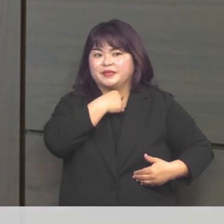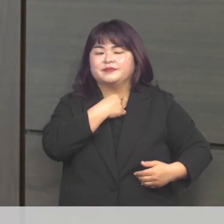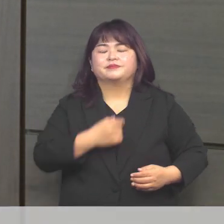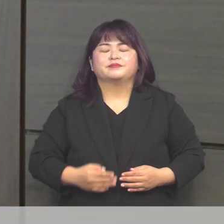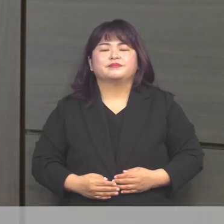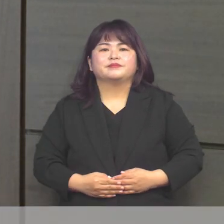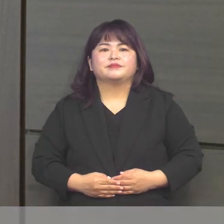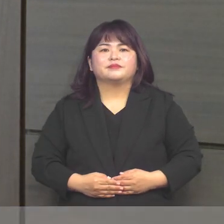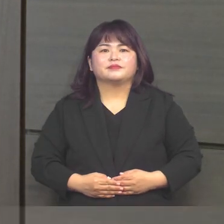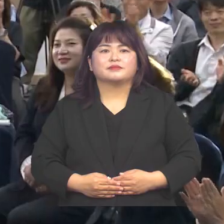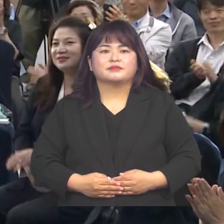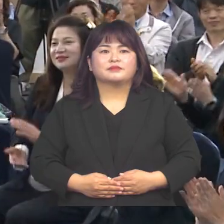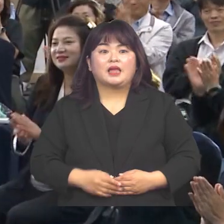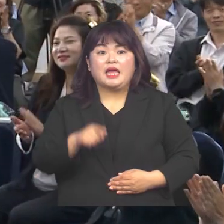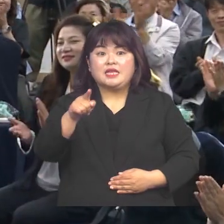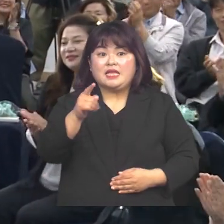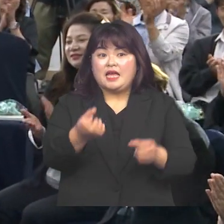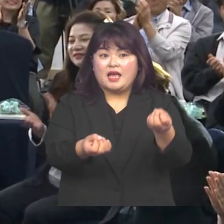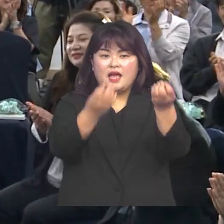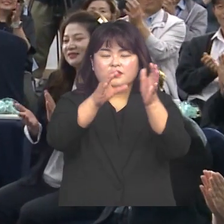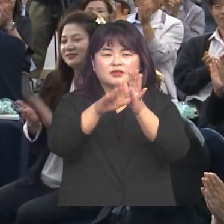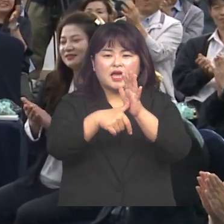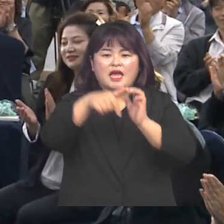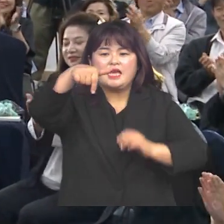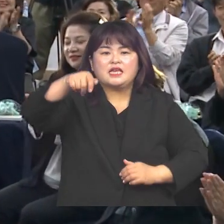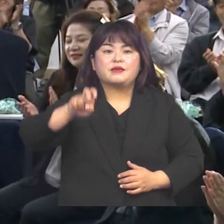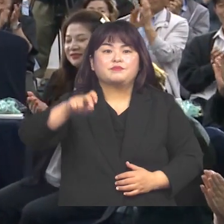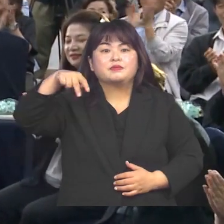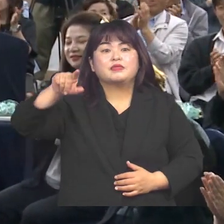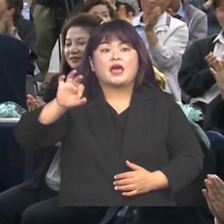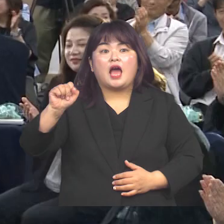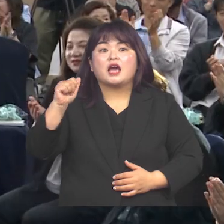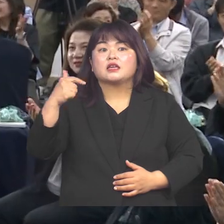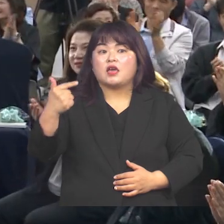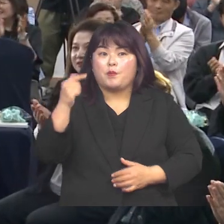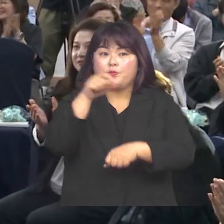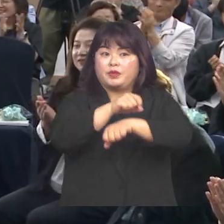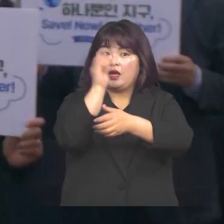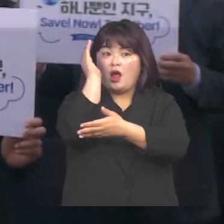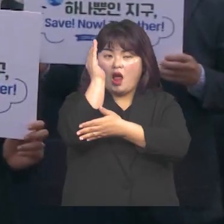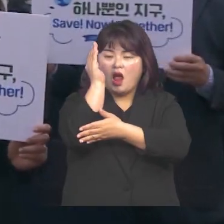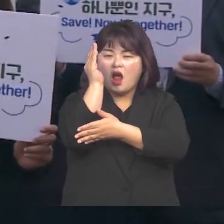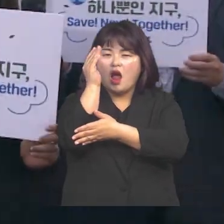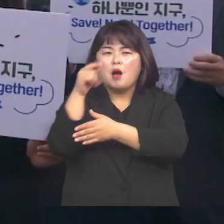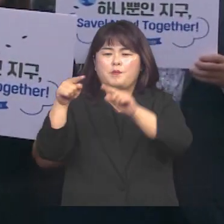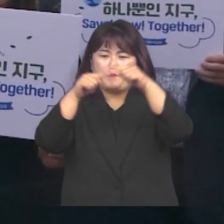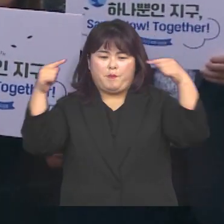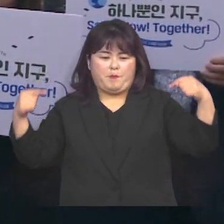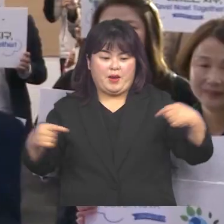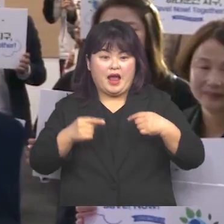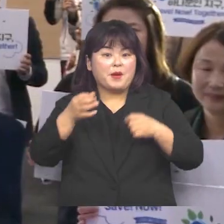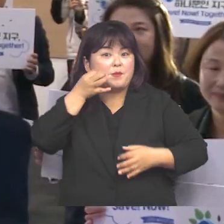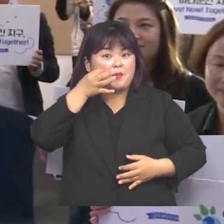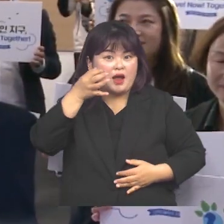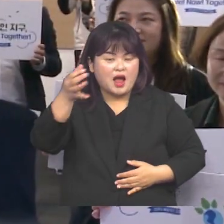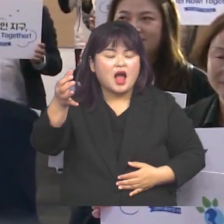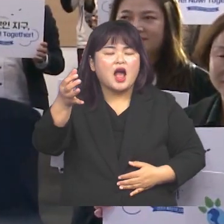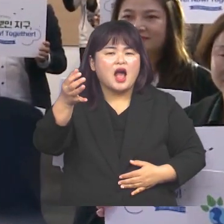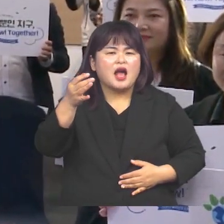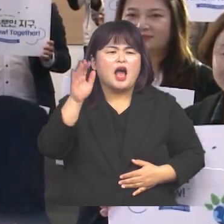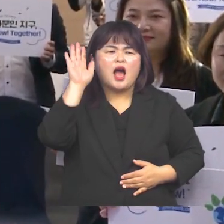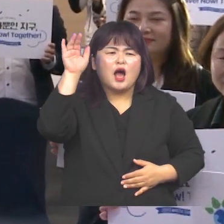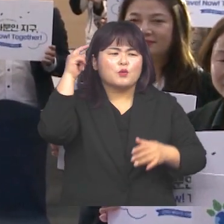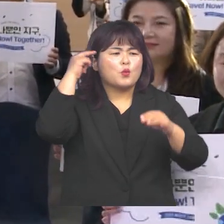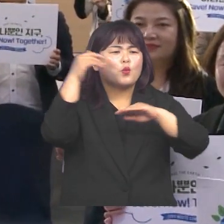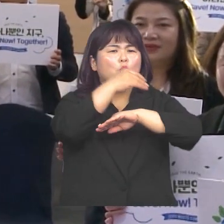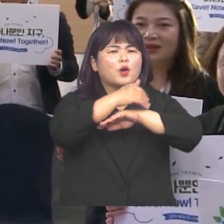되기를 기원합니다. 한편 행사는 김상엽 위원장의 특강에 이어 탄소 중립 캠페인 퍼포먼스, 용인시 탄소